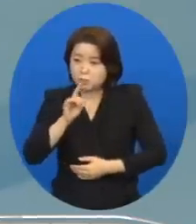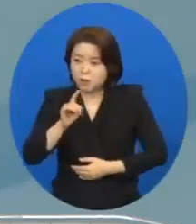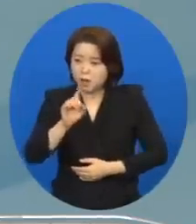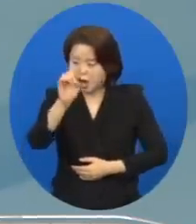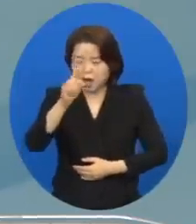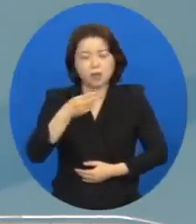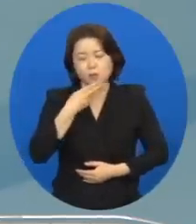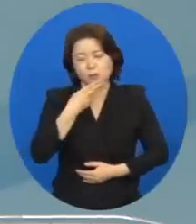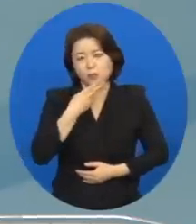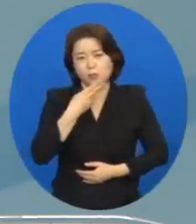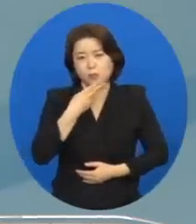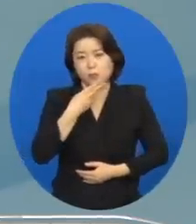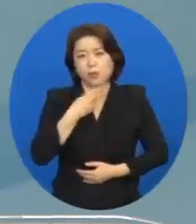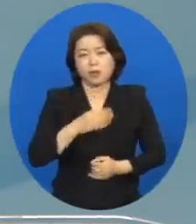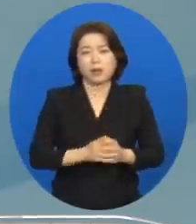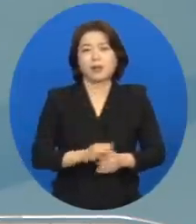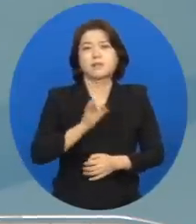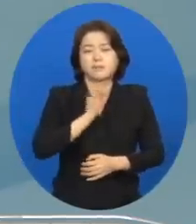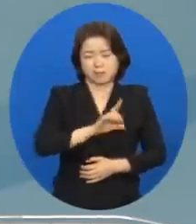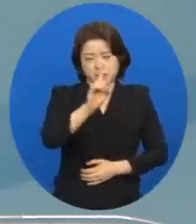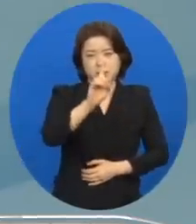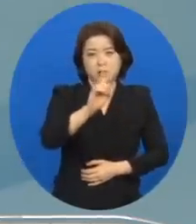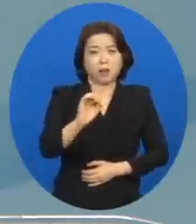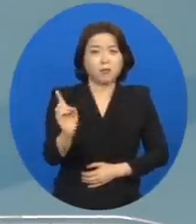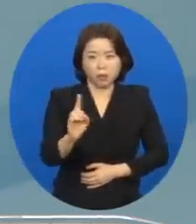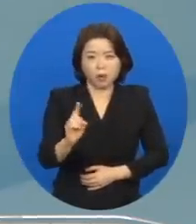없었어요. 딱 한마디밖에.